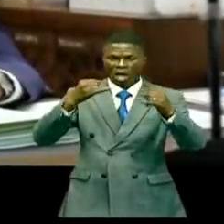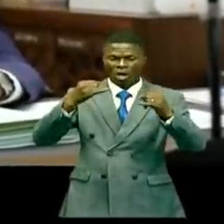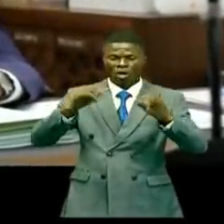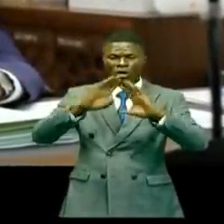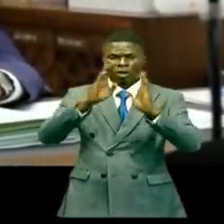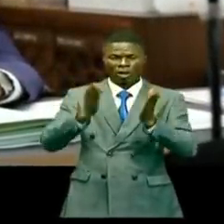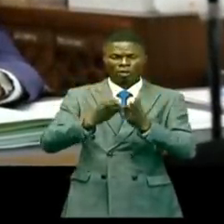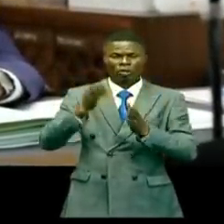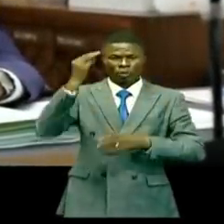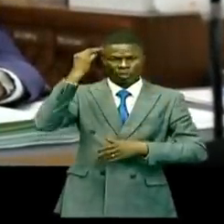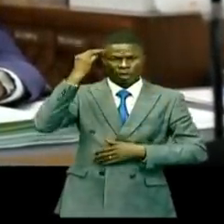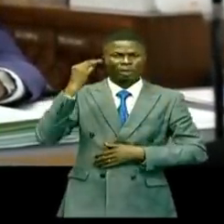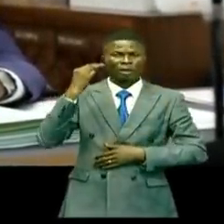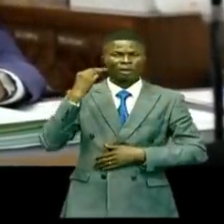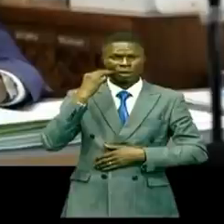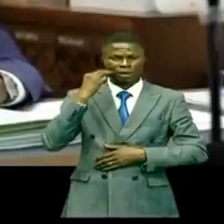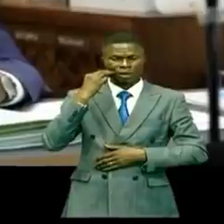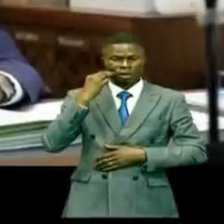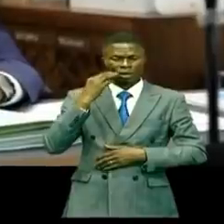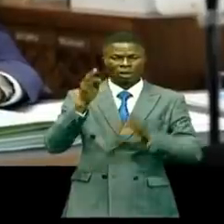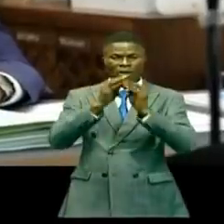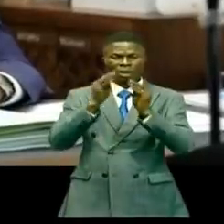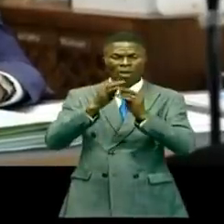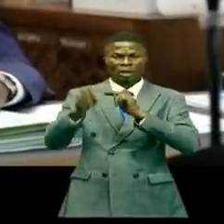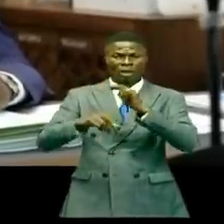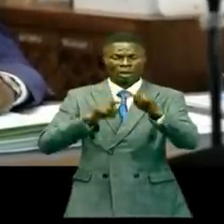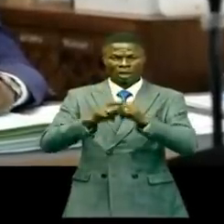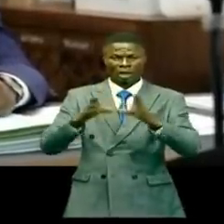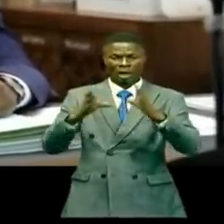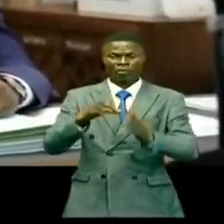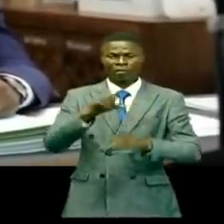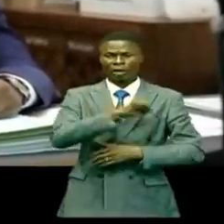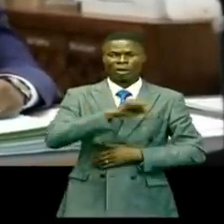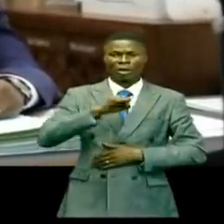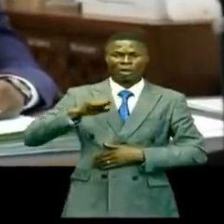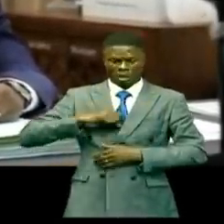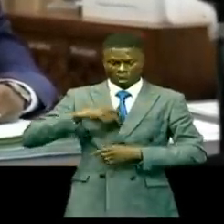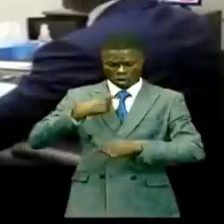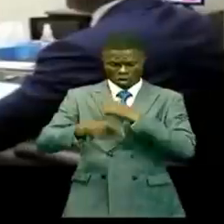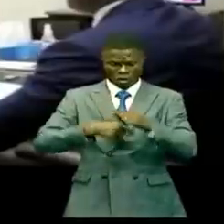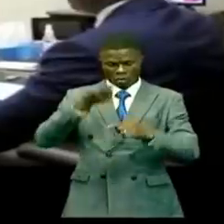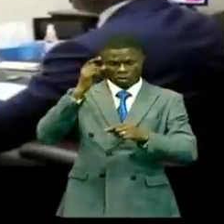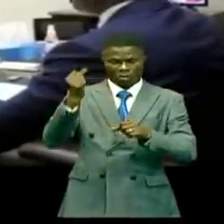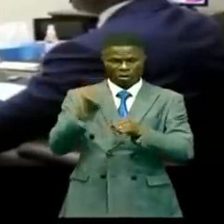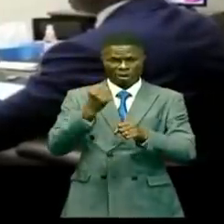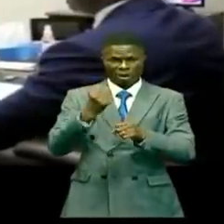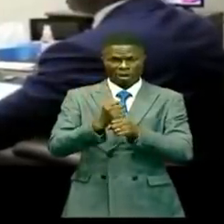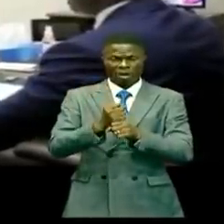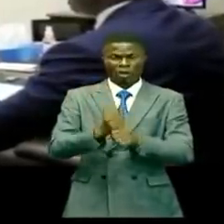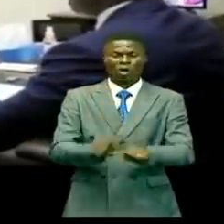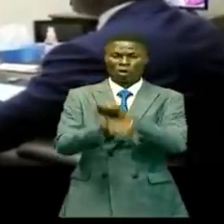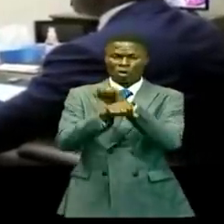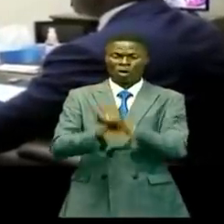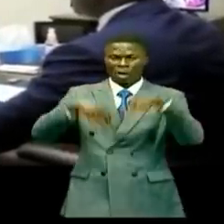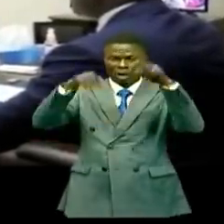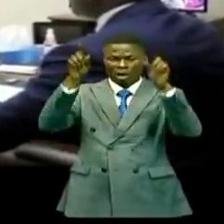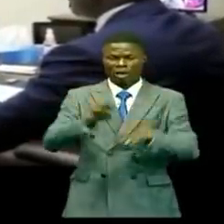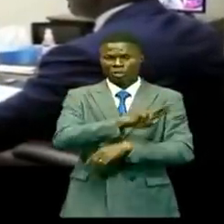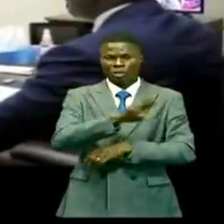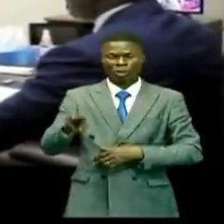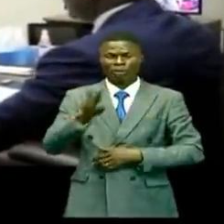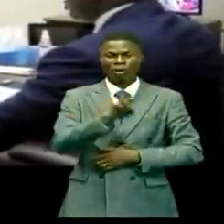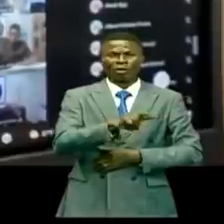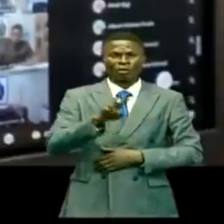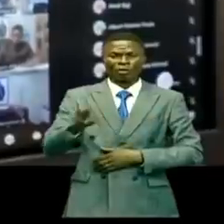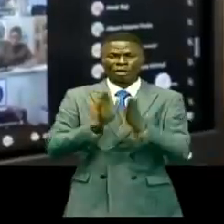du gouvernement que l'Assemblée nationale et le Sénat ouvrent leur première session ordinaire respective de l'année 2022